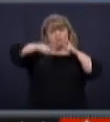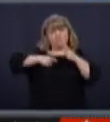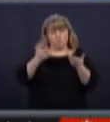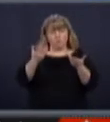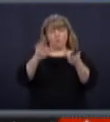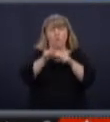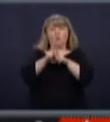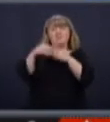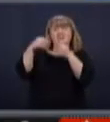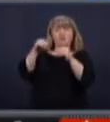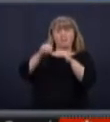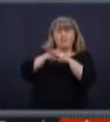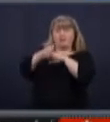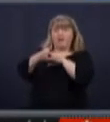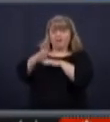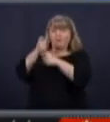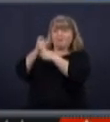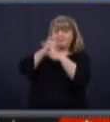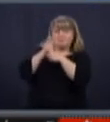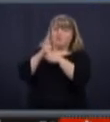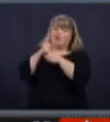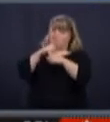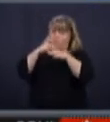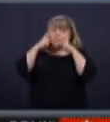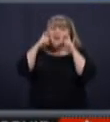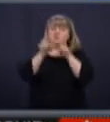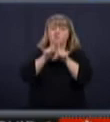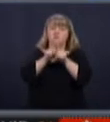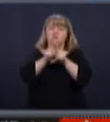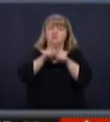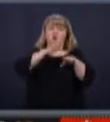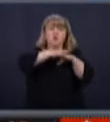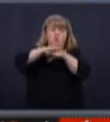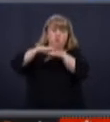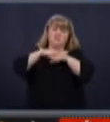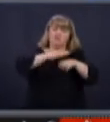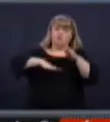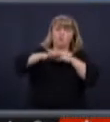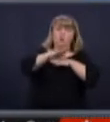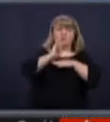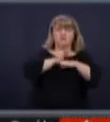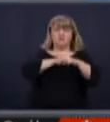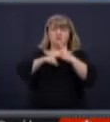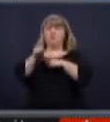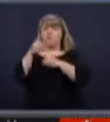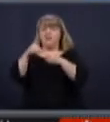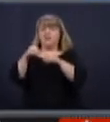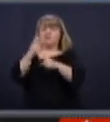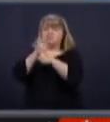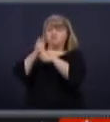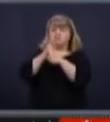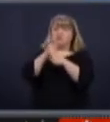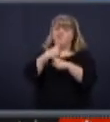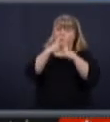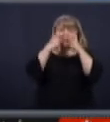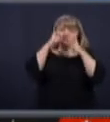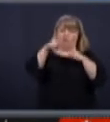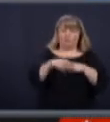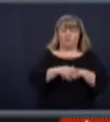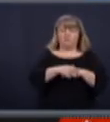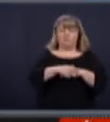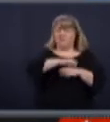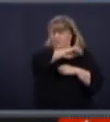on recommande très fortement à tout le monde dans les commerces de porter le masque.